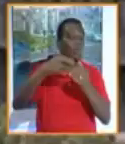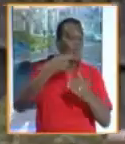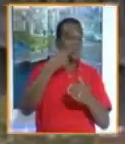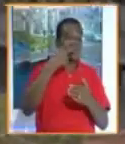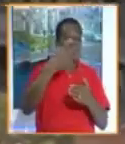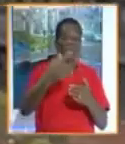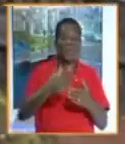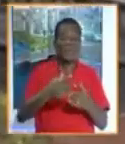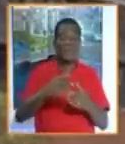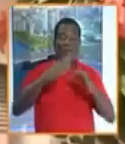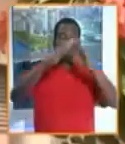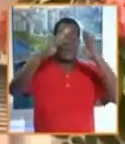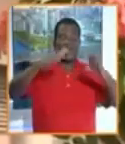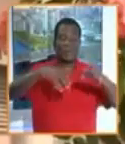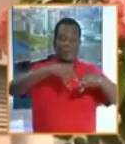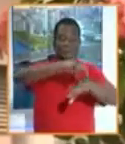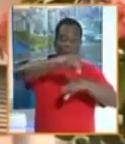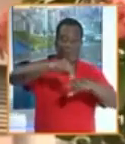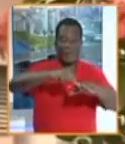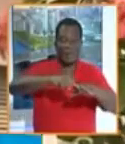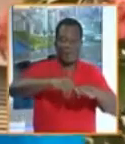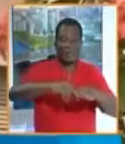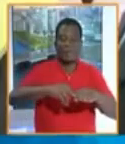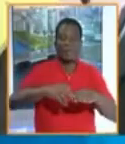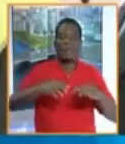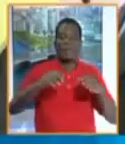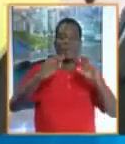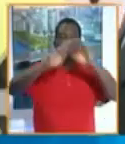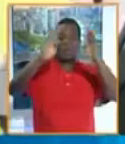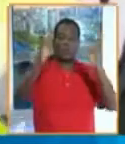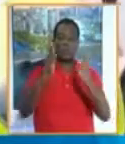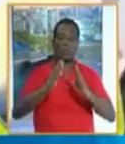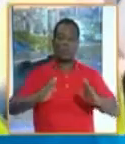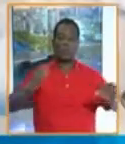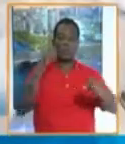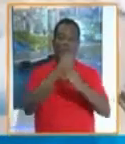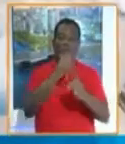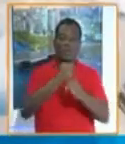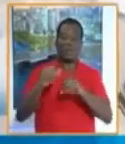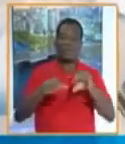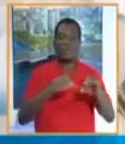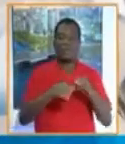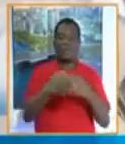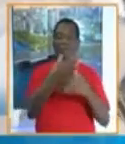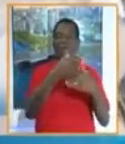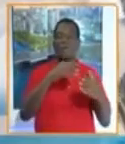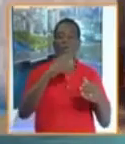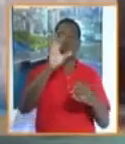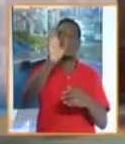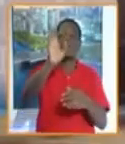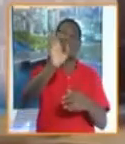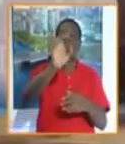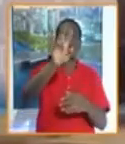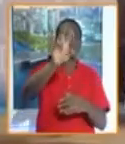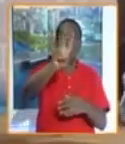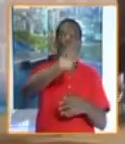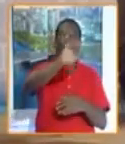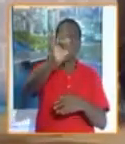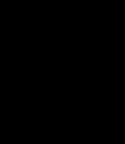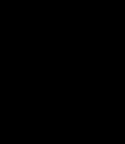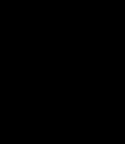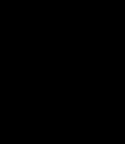la bibliothèque nationale de musée des civilisations de côte d'ivoire des travaux effectués avoisine les 92%